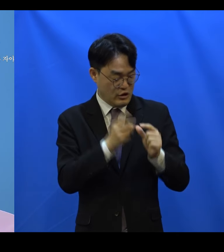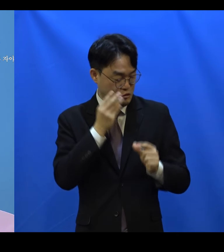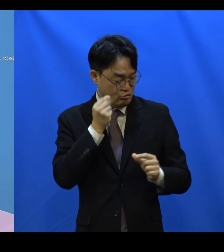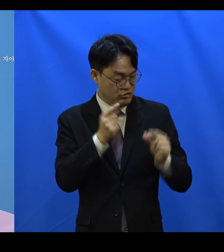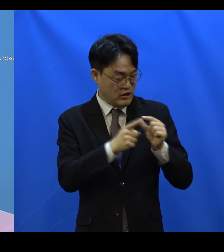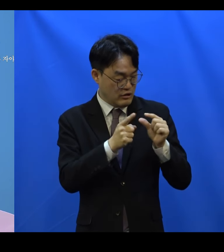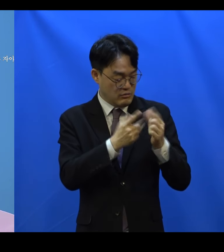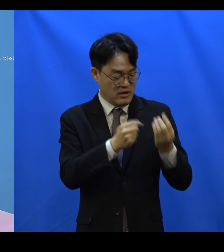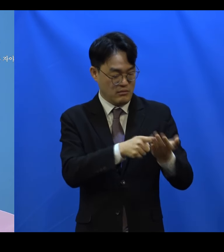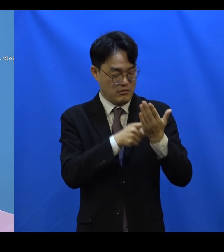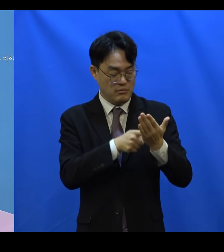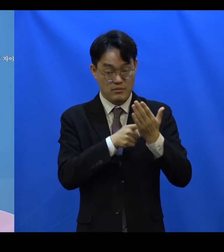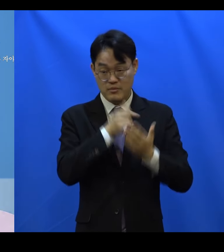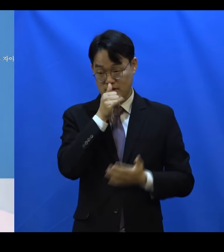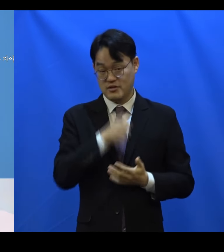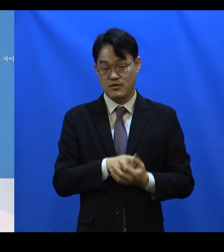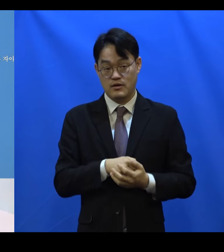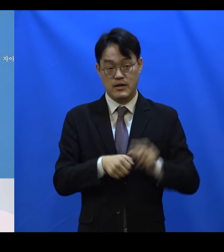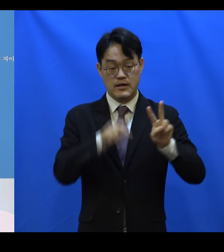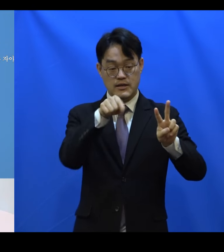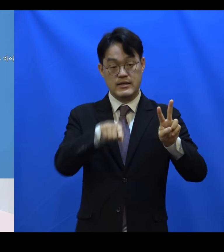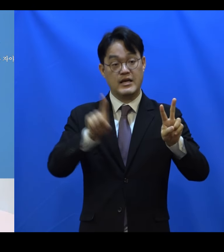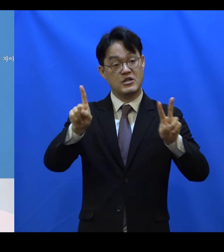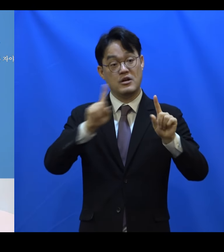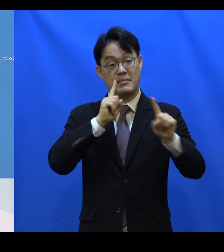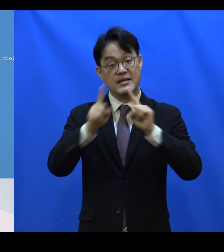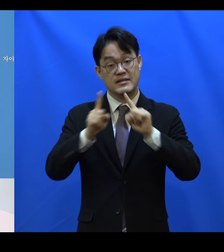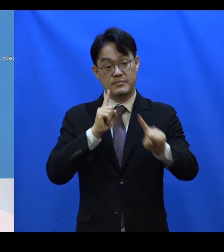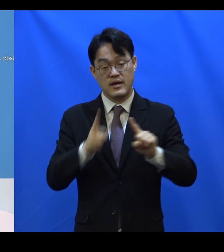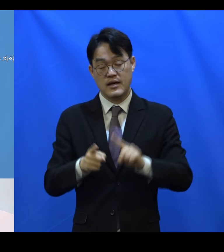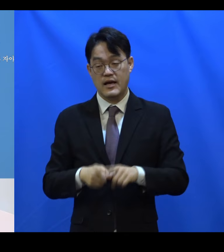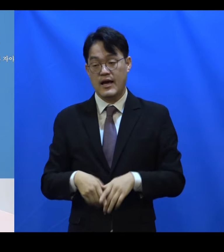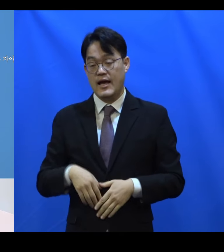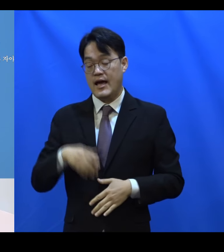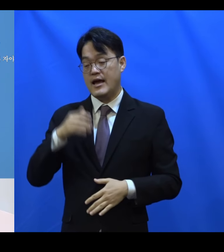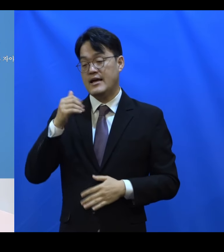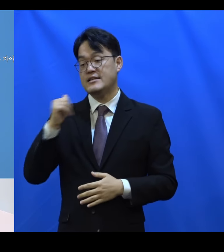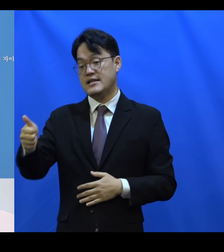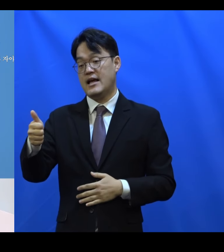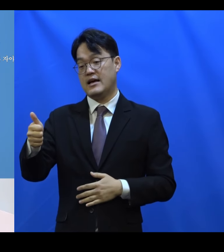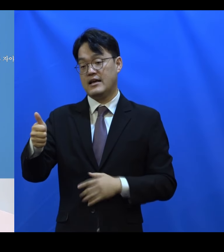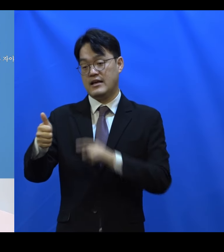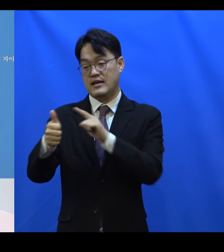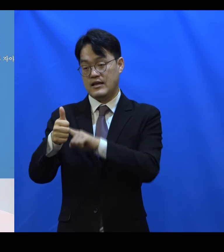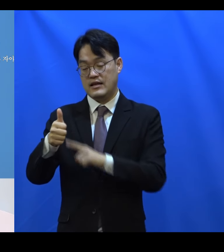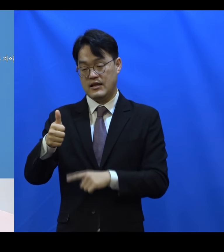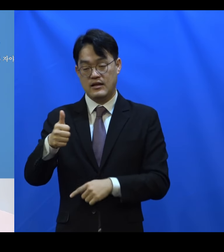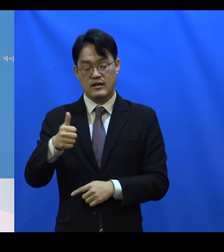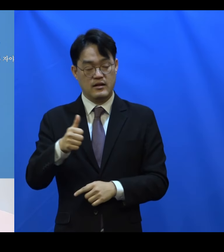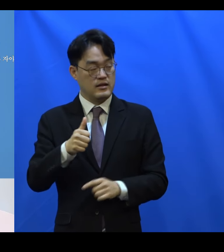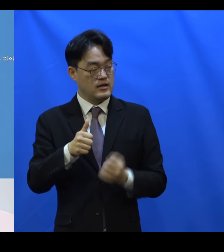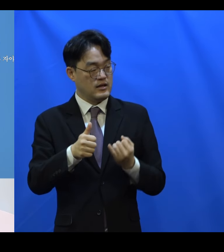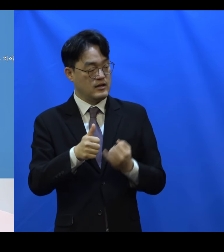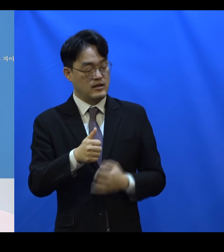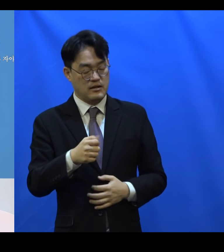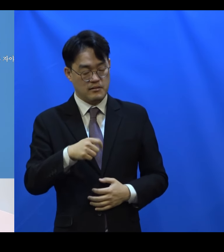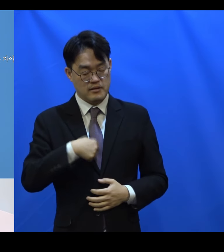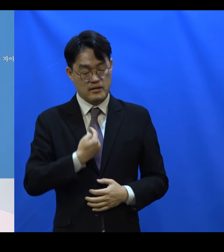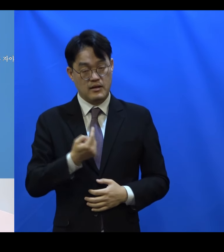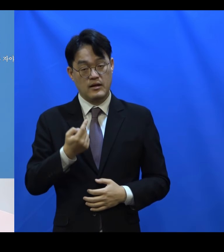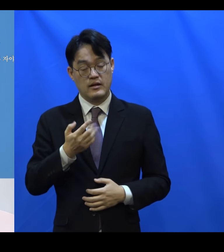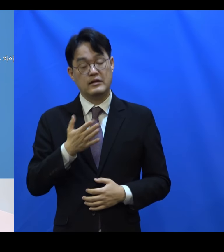자, 1절은 신랑이 자기 자신을 향해 한 말이고요. 나는 샤론의 수수나요